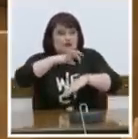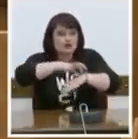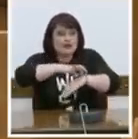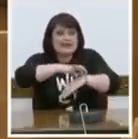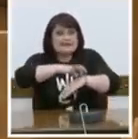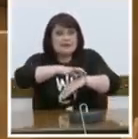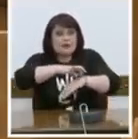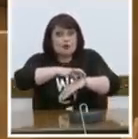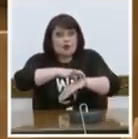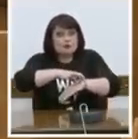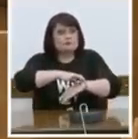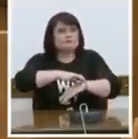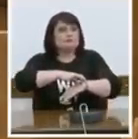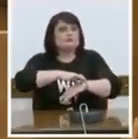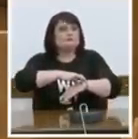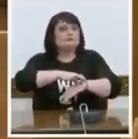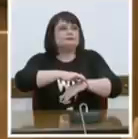αλλά και των